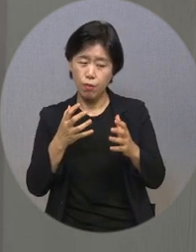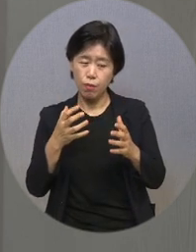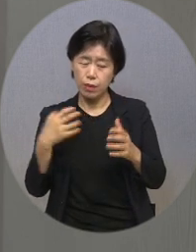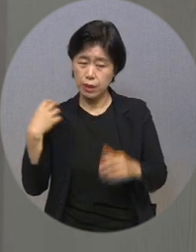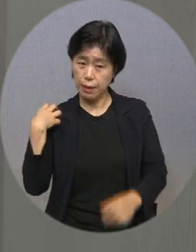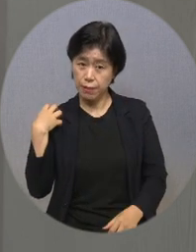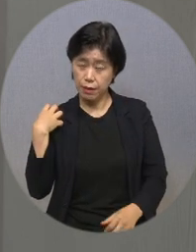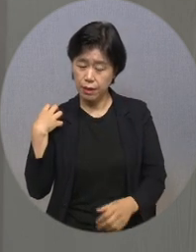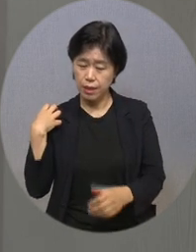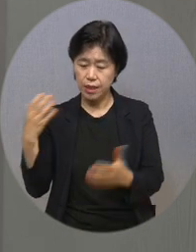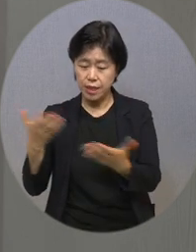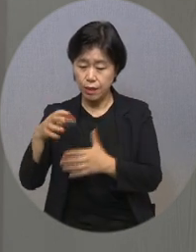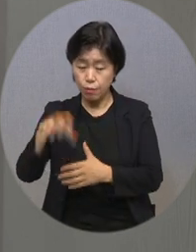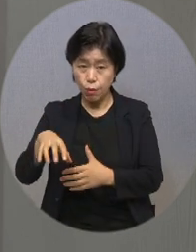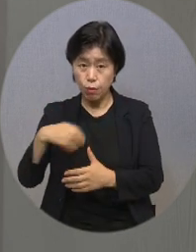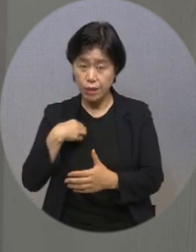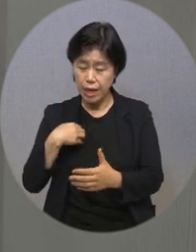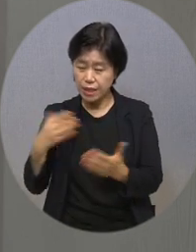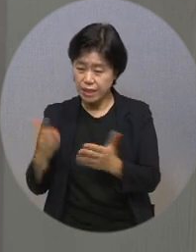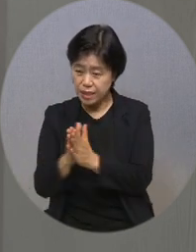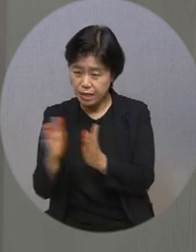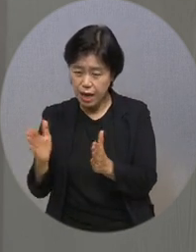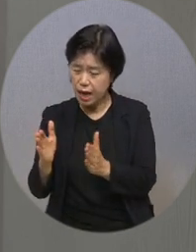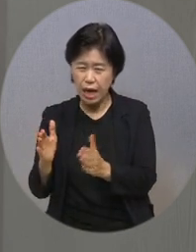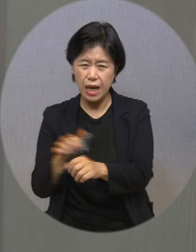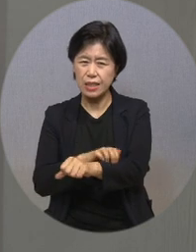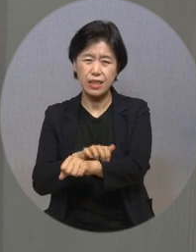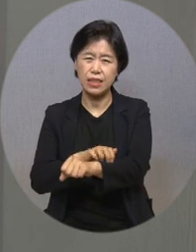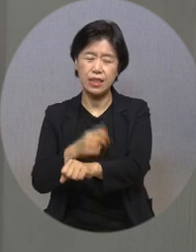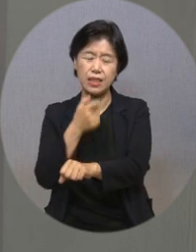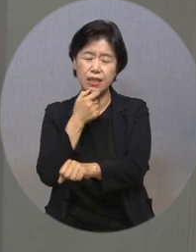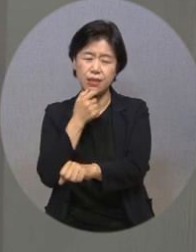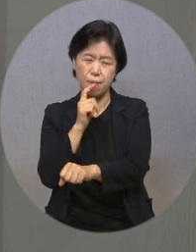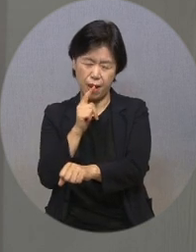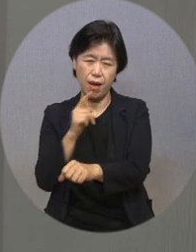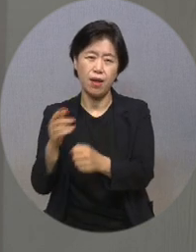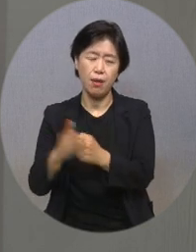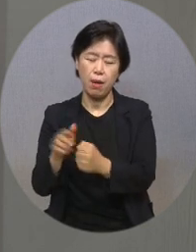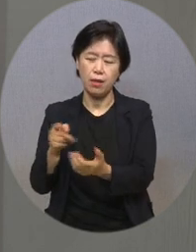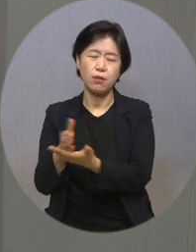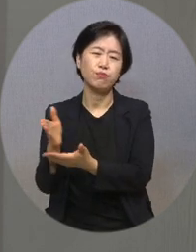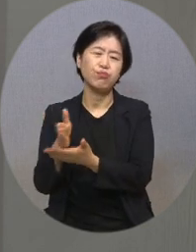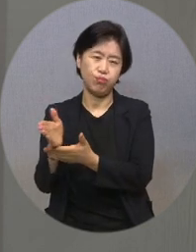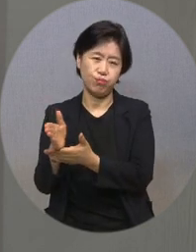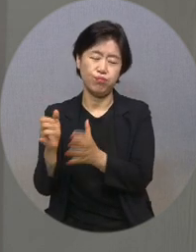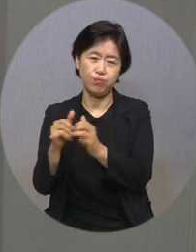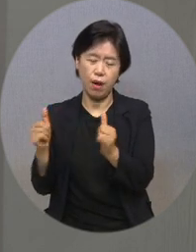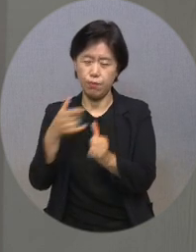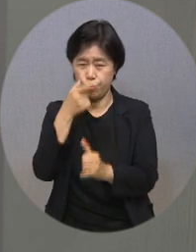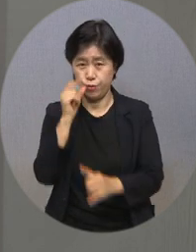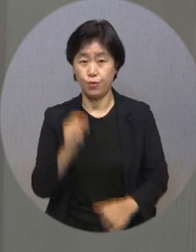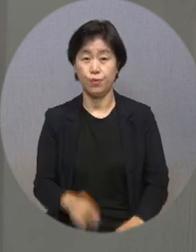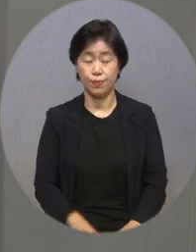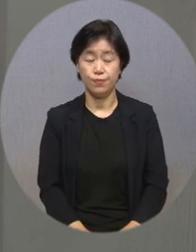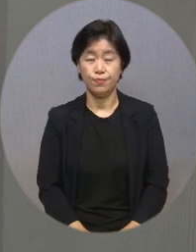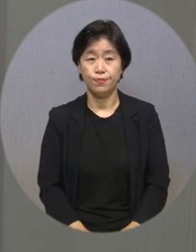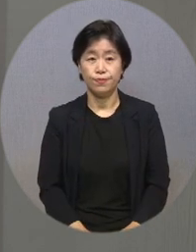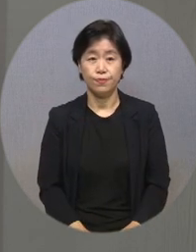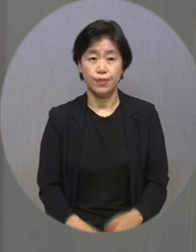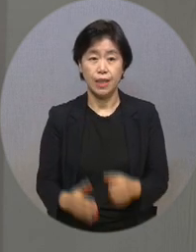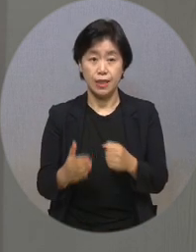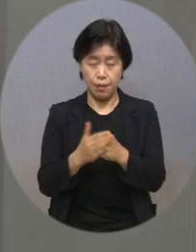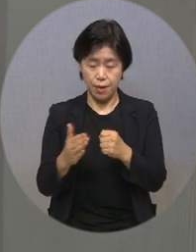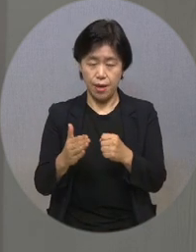되는 분야가 전문성이 떨어지는 그런 부분이 있어서 이 각 그 공공기관의 아동보호팀에